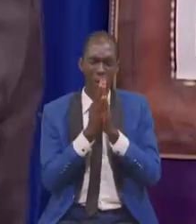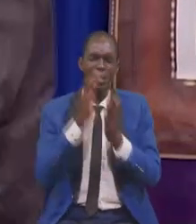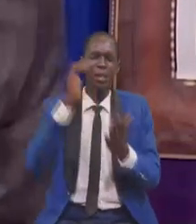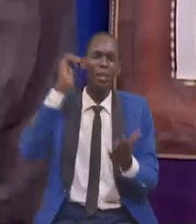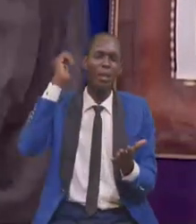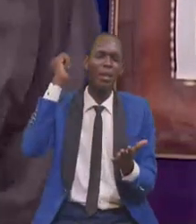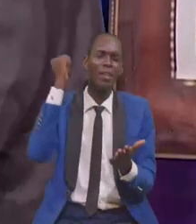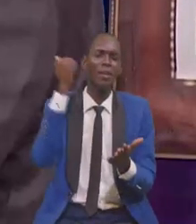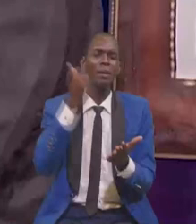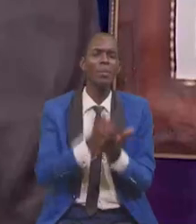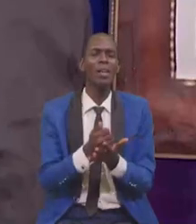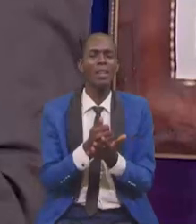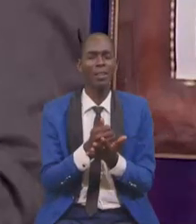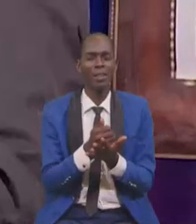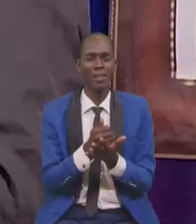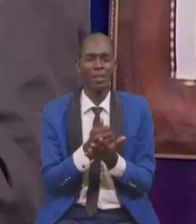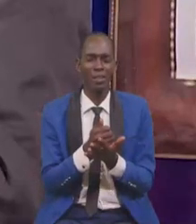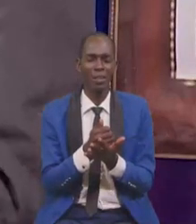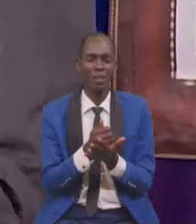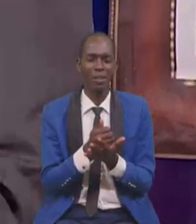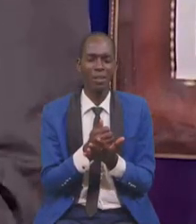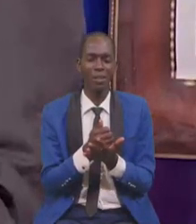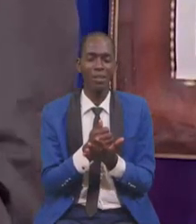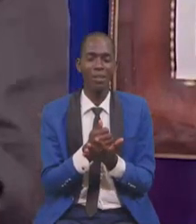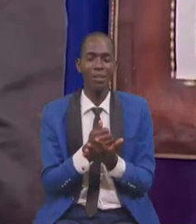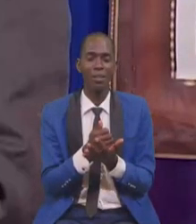nous prions.